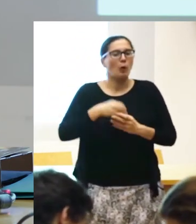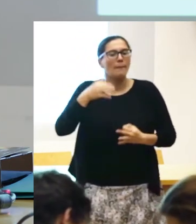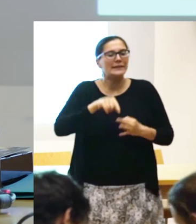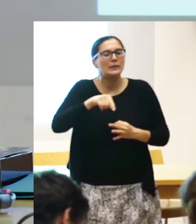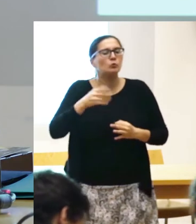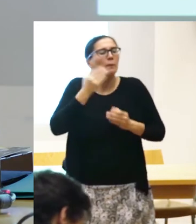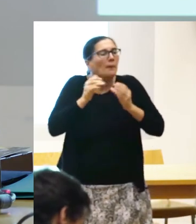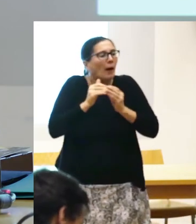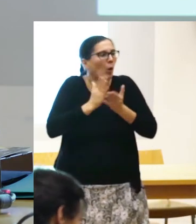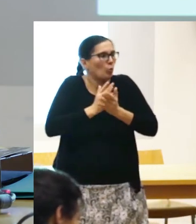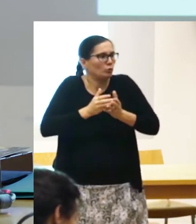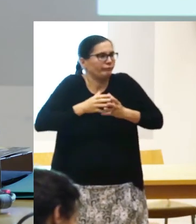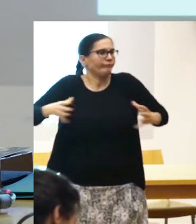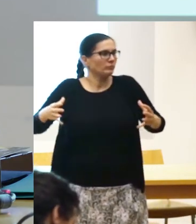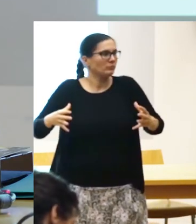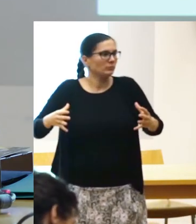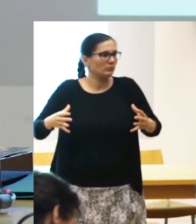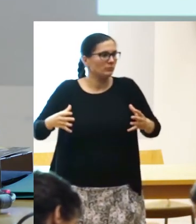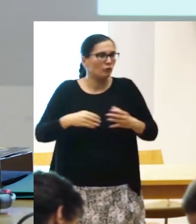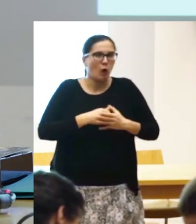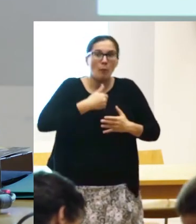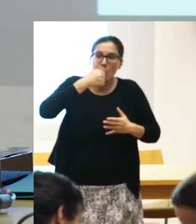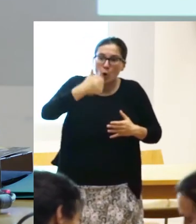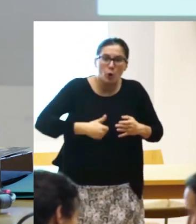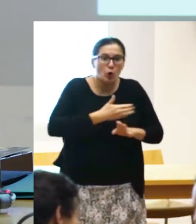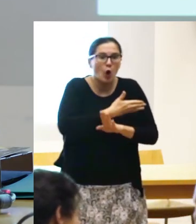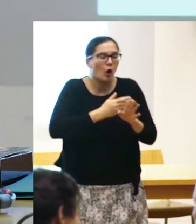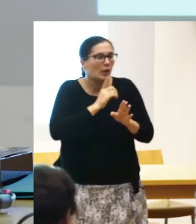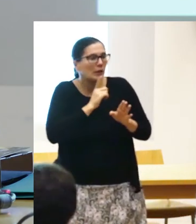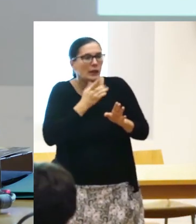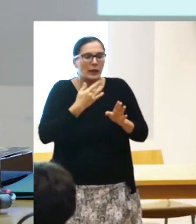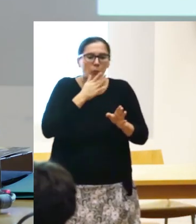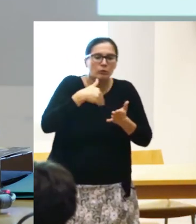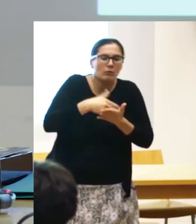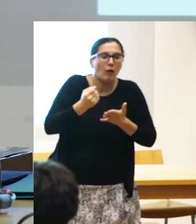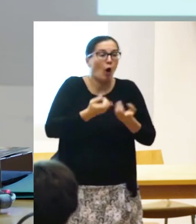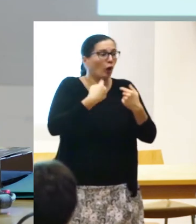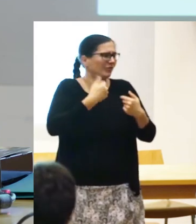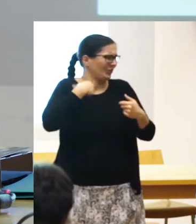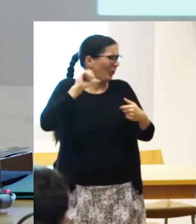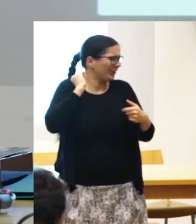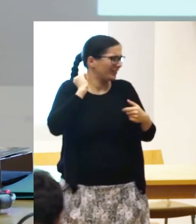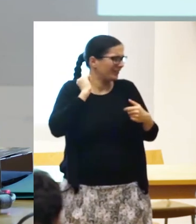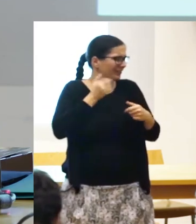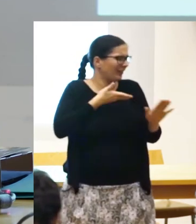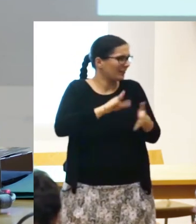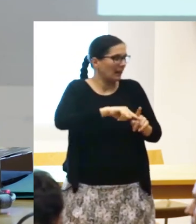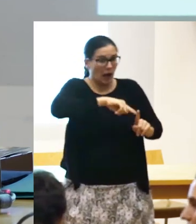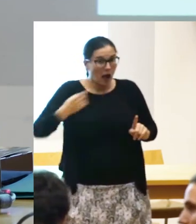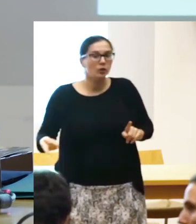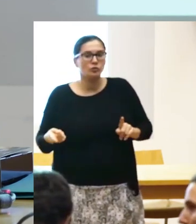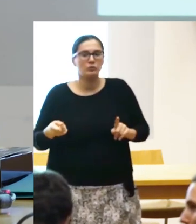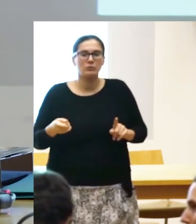spojeni. Čili jakoby roční nejistota v tom vlastně, jak budeme fungovat, co budeme dělat, kde budeme příští rok,